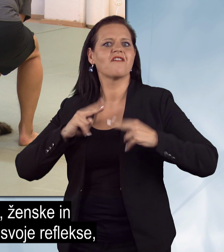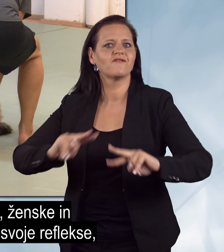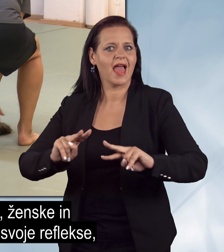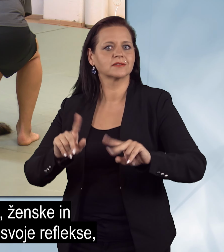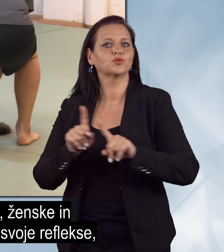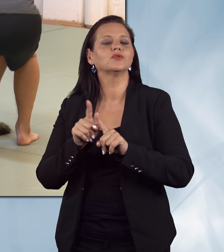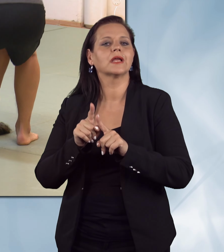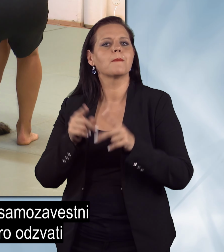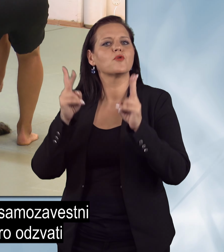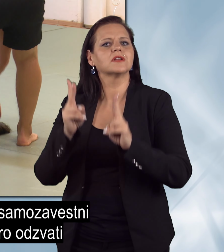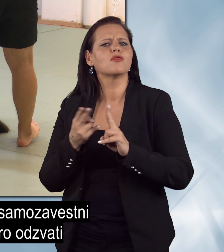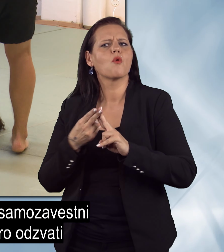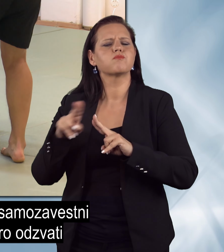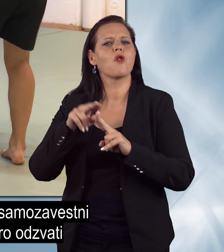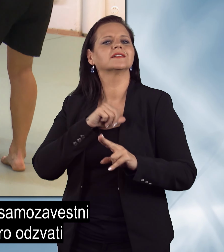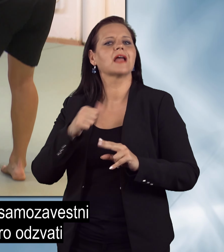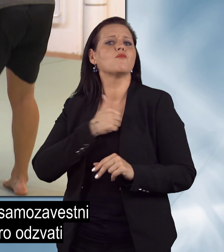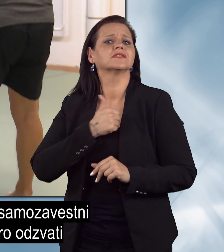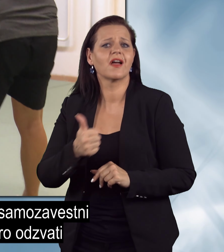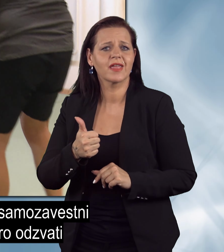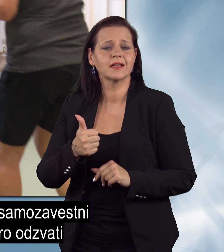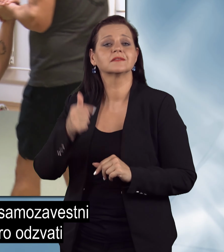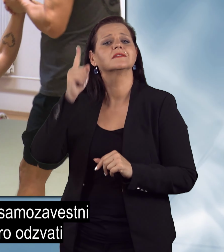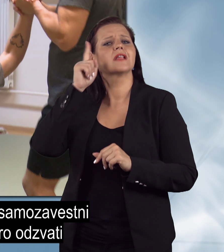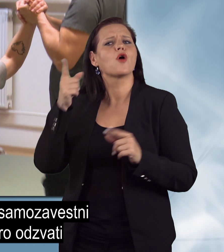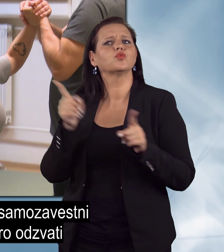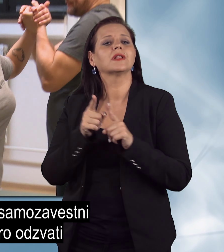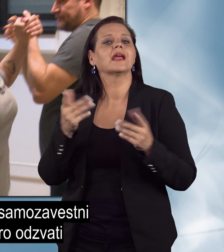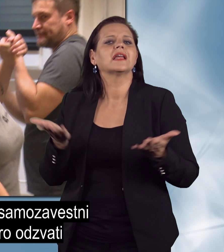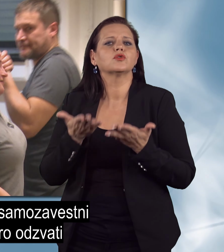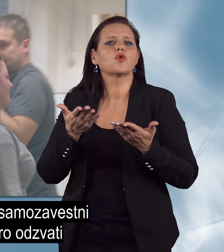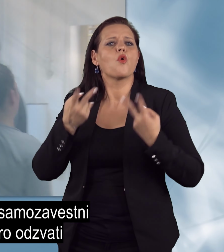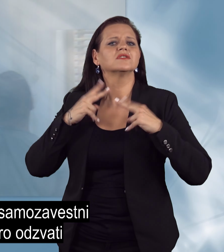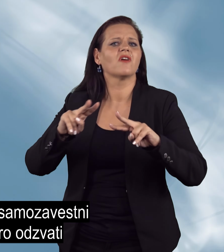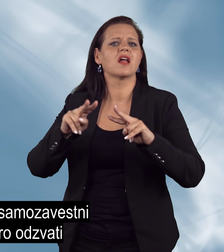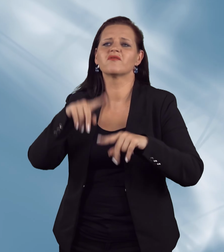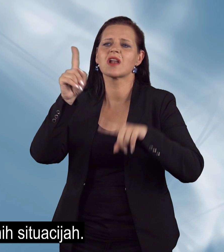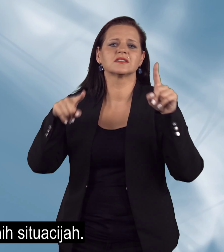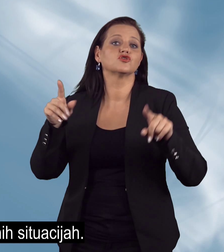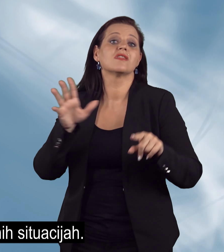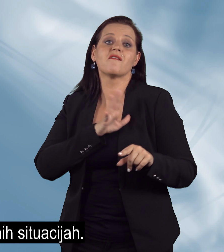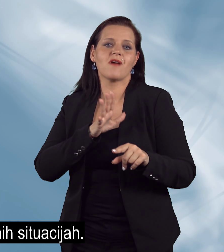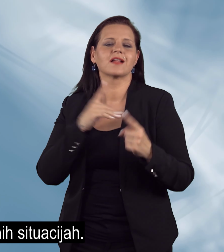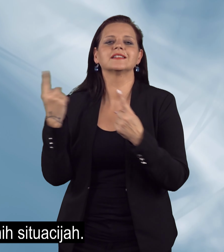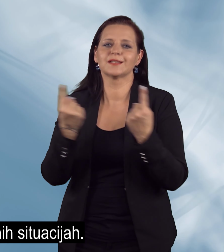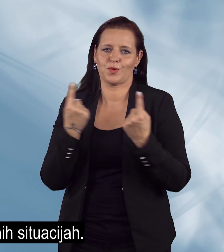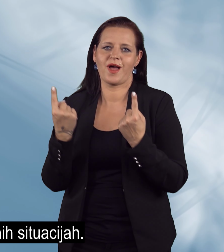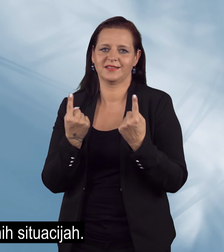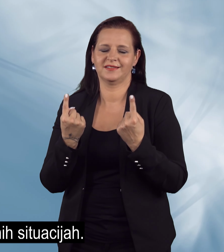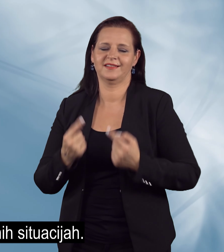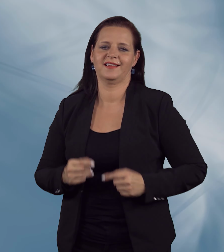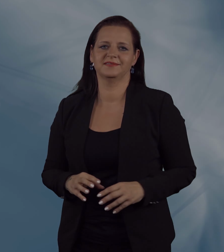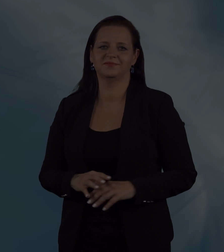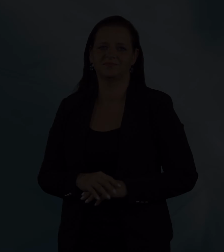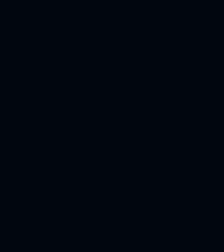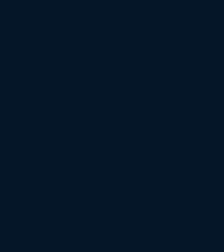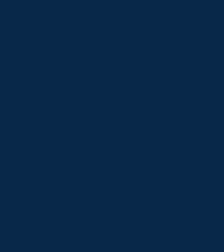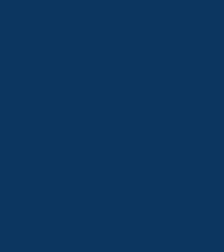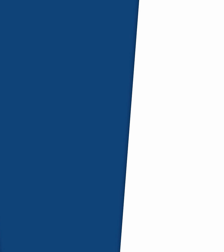reflekse, da postanejo bolj samozavestni in se znajo hitro odzvati v različnih nevarnih situacijah.